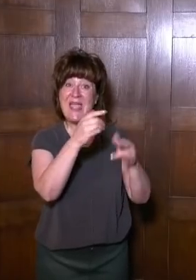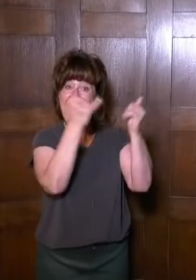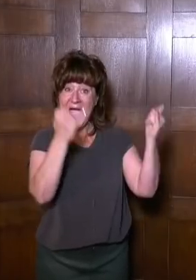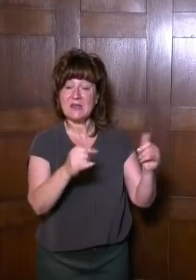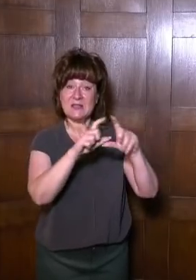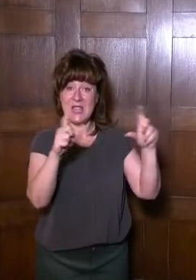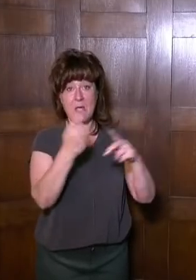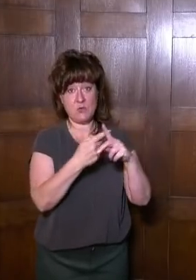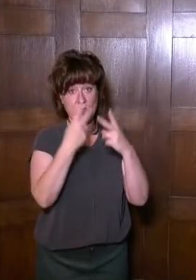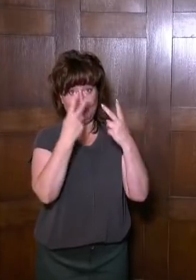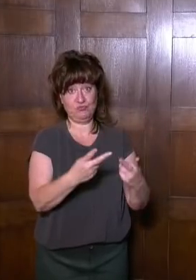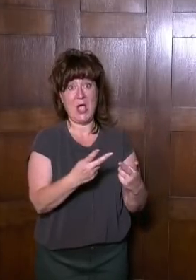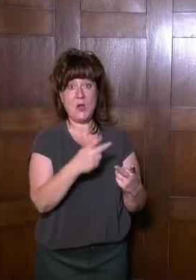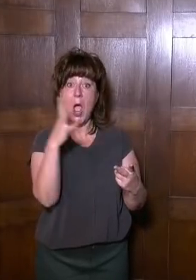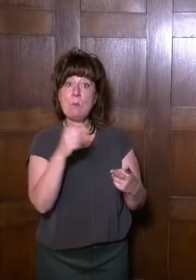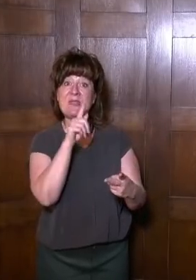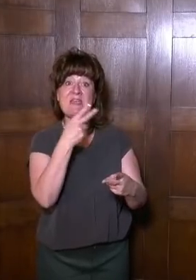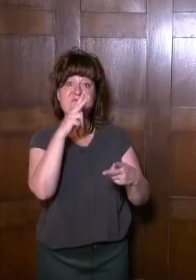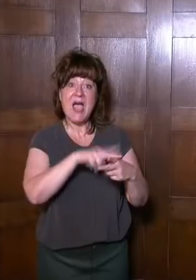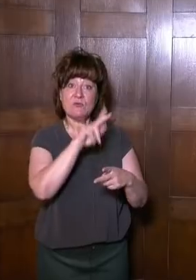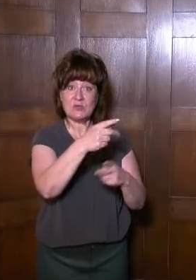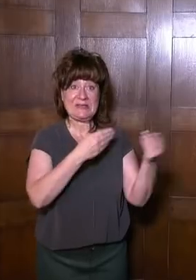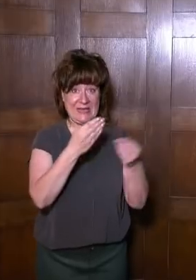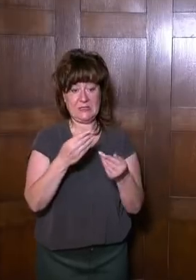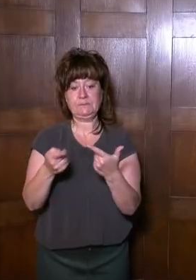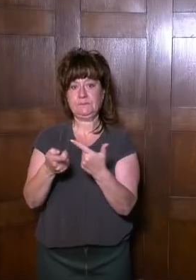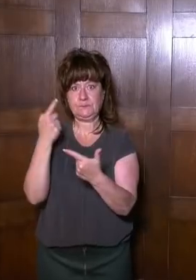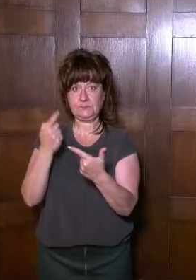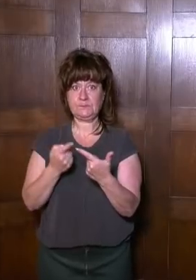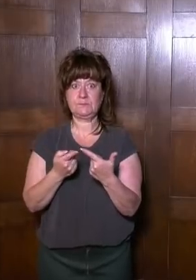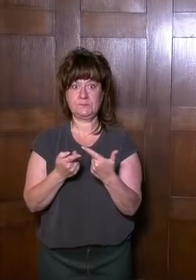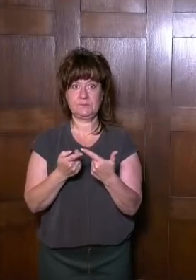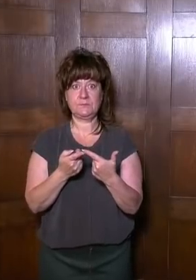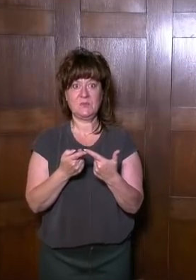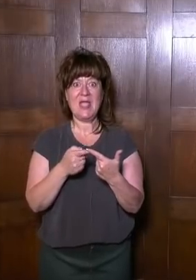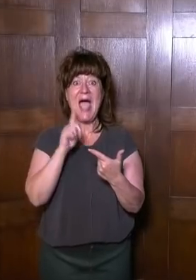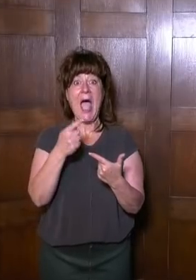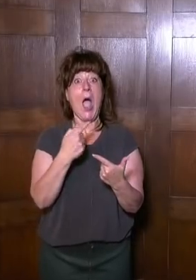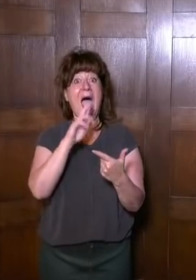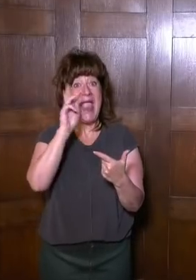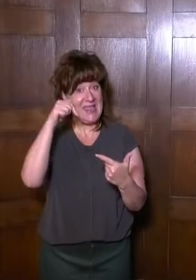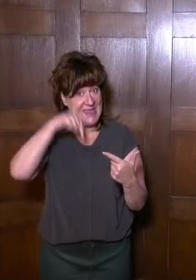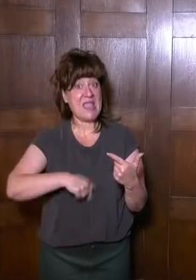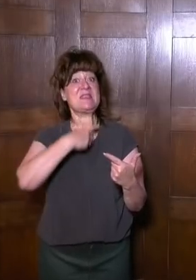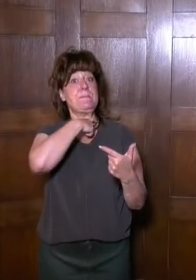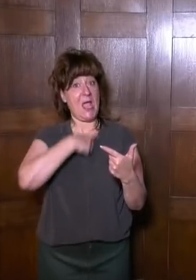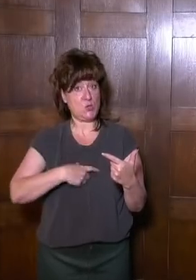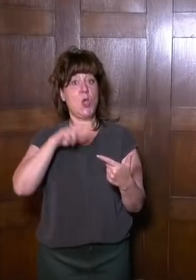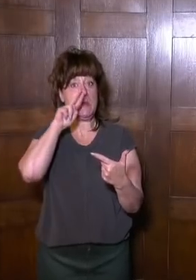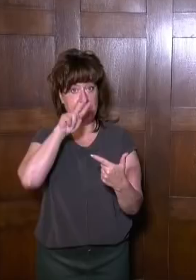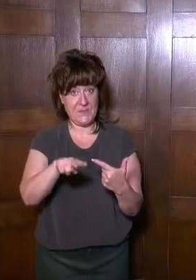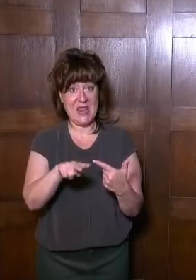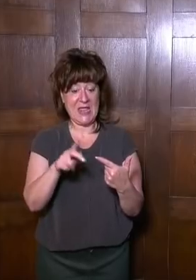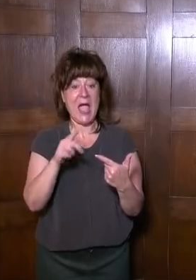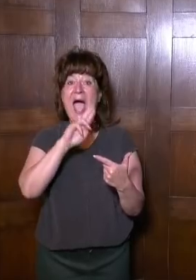den Verantwortlichen reden. Das ist Punkt 1. Punkt 2, auch aus einer persönlichen Betrachtung heraus, aber ich glaube auch